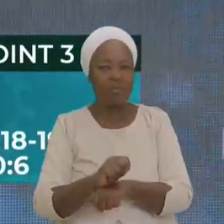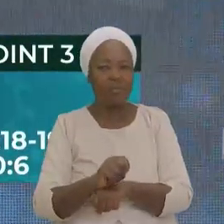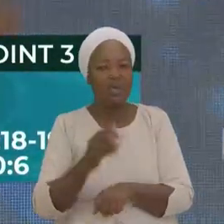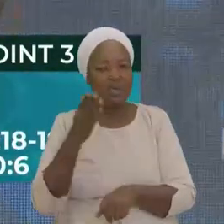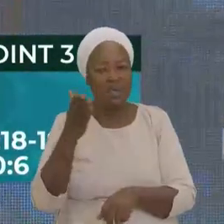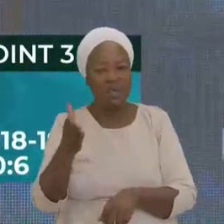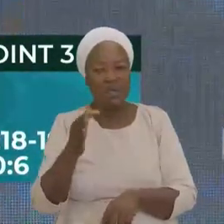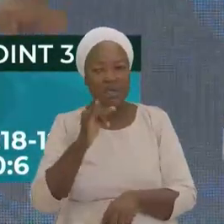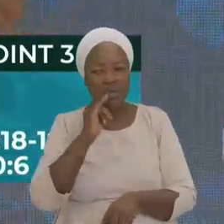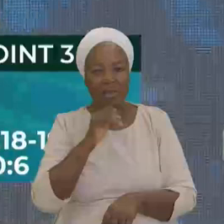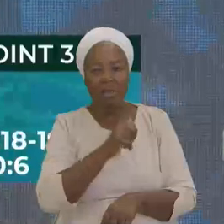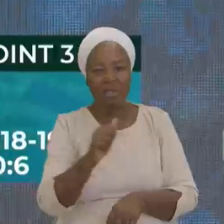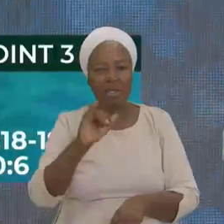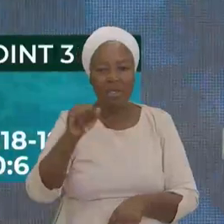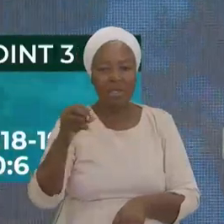Dans chaque temple,